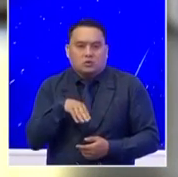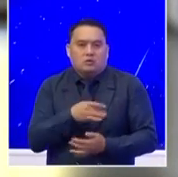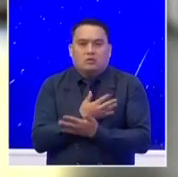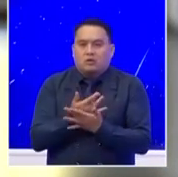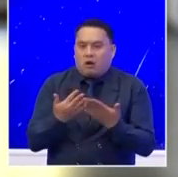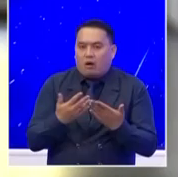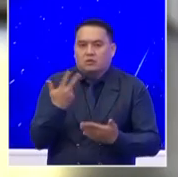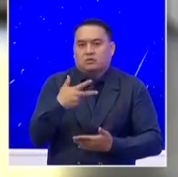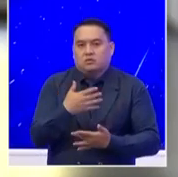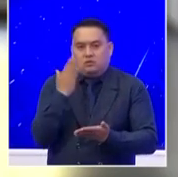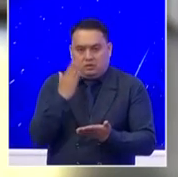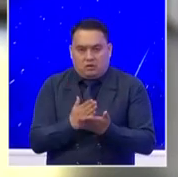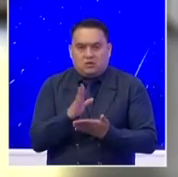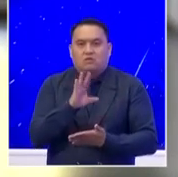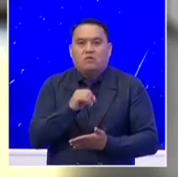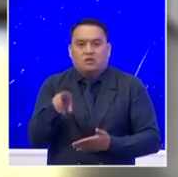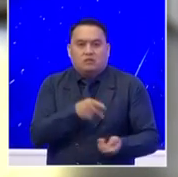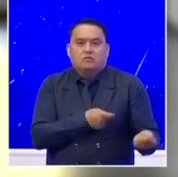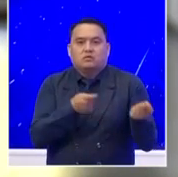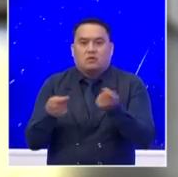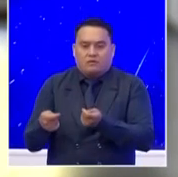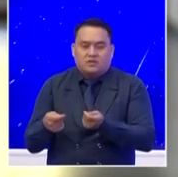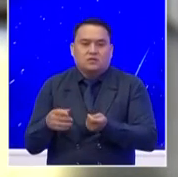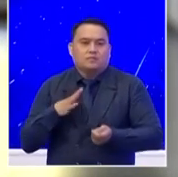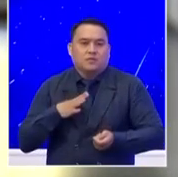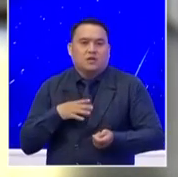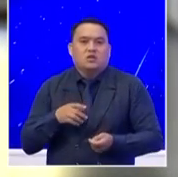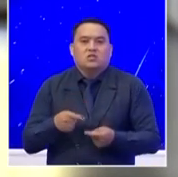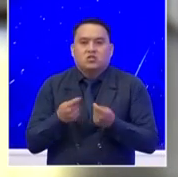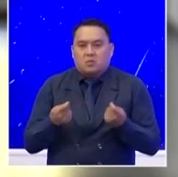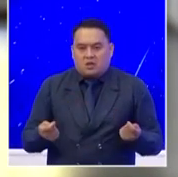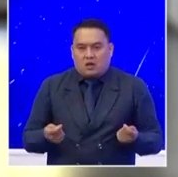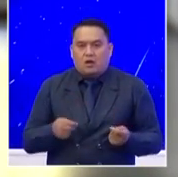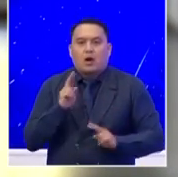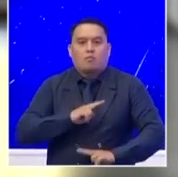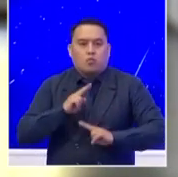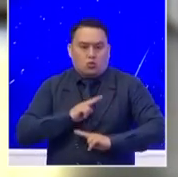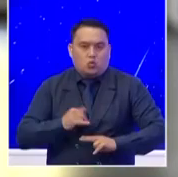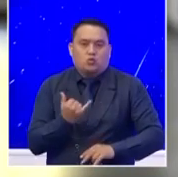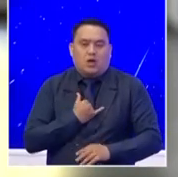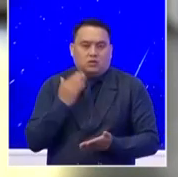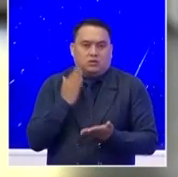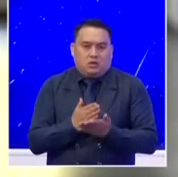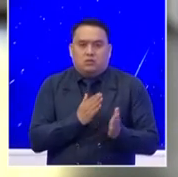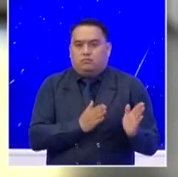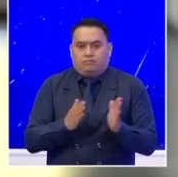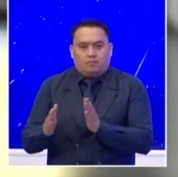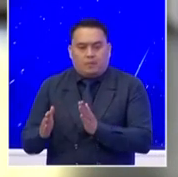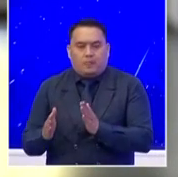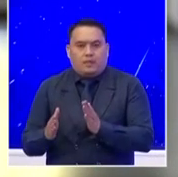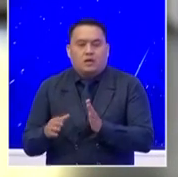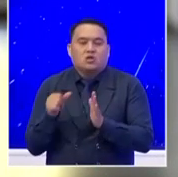Более 30 сортов кукурузы завезли мы, семян. То есть эта работа идет. Я думаю, если мы сейчас